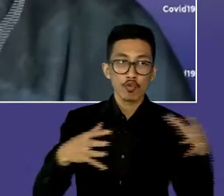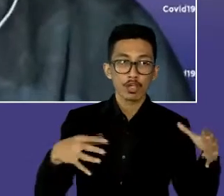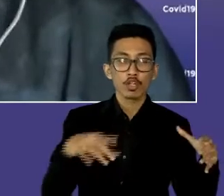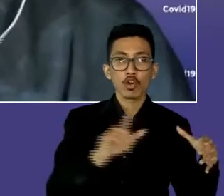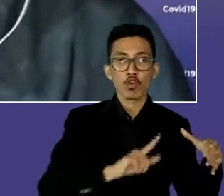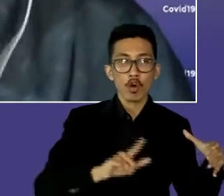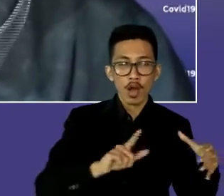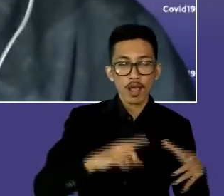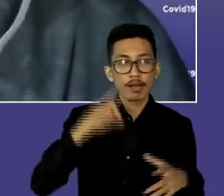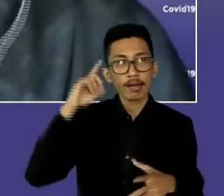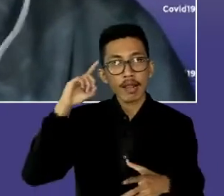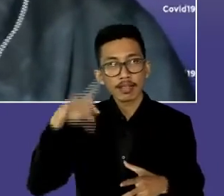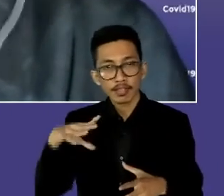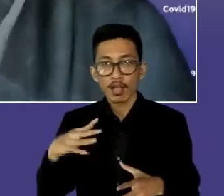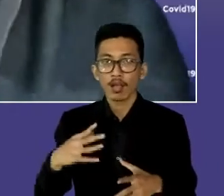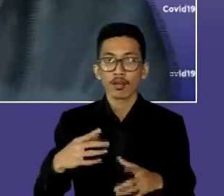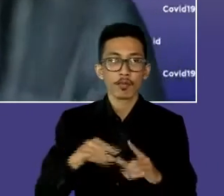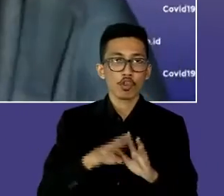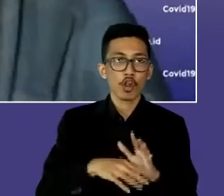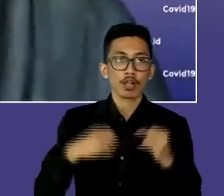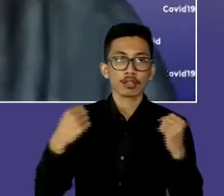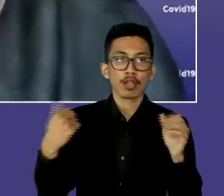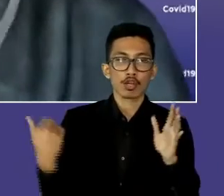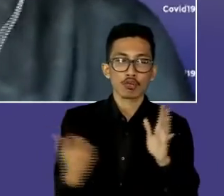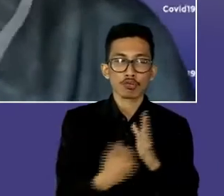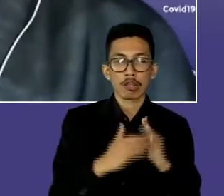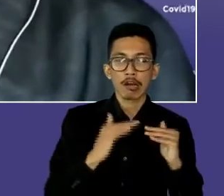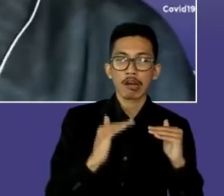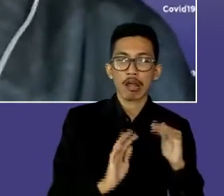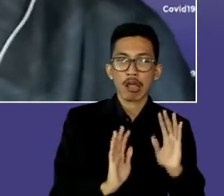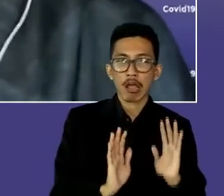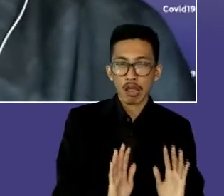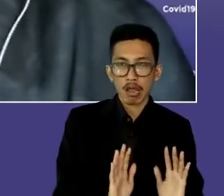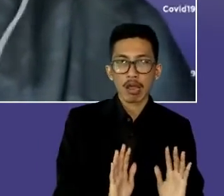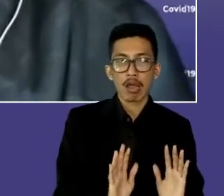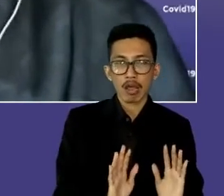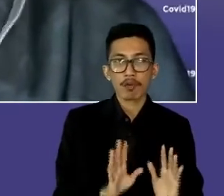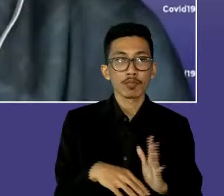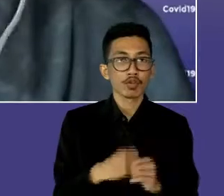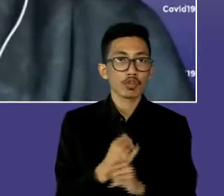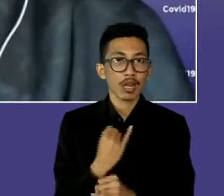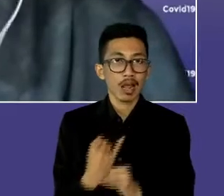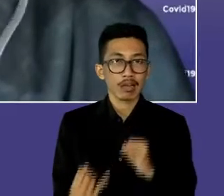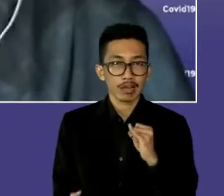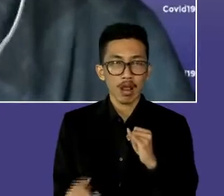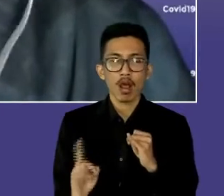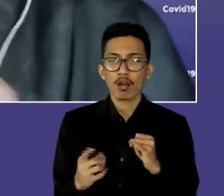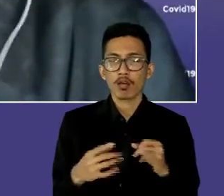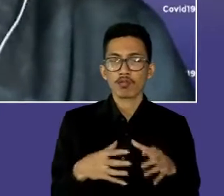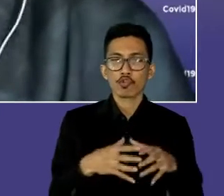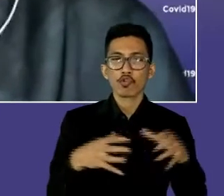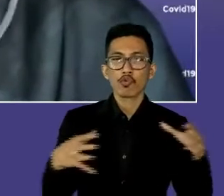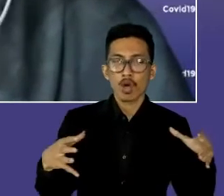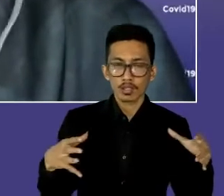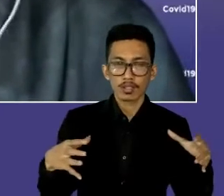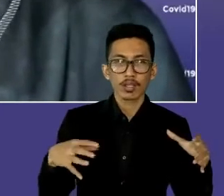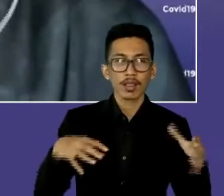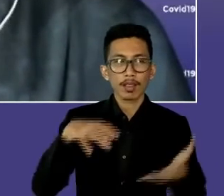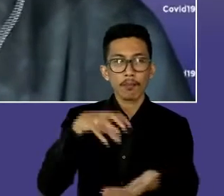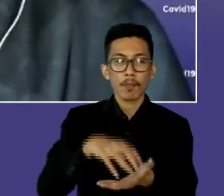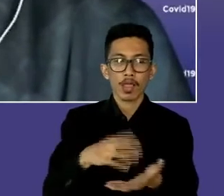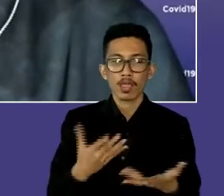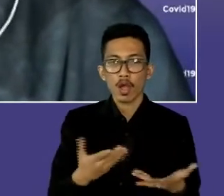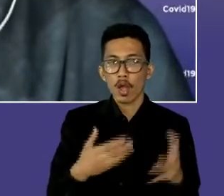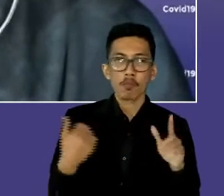dan desa dengan kepatuhan yang rendah. Jaga jarak juga sama, ternyata di pekan terakhir ini ada perluasan wilayah yang semakin tidak